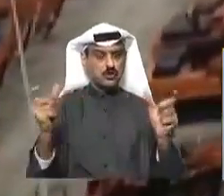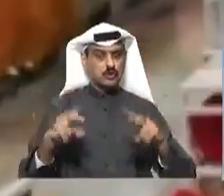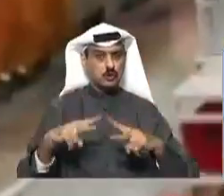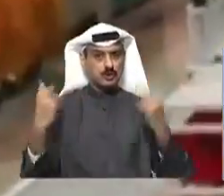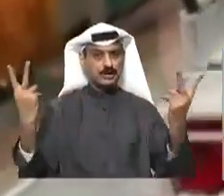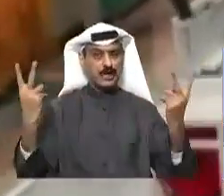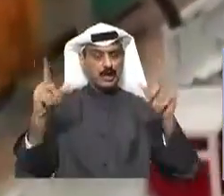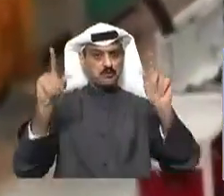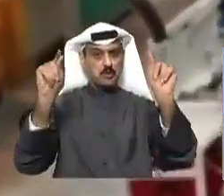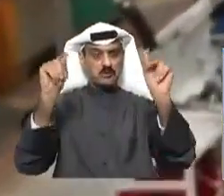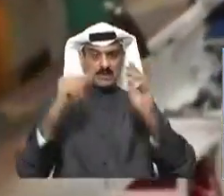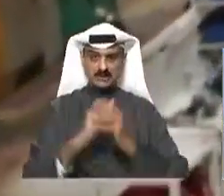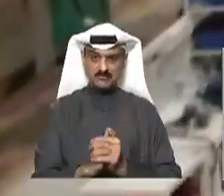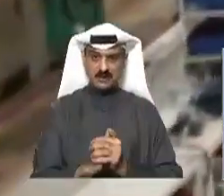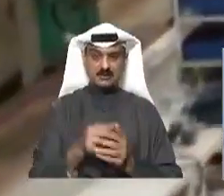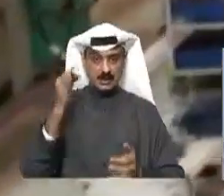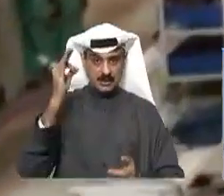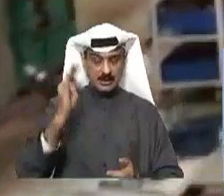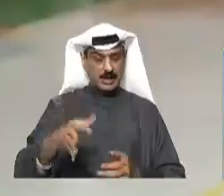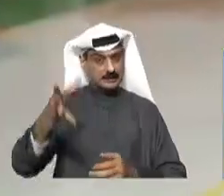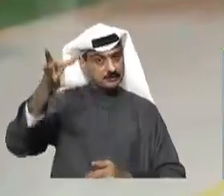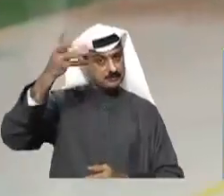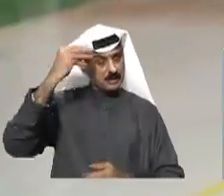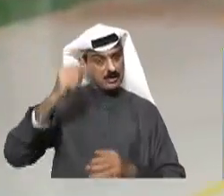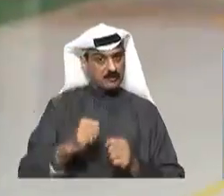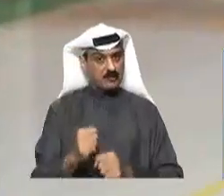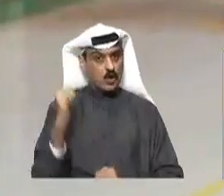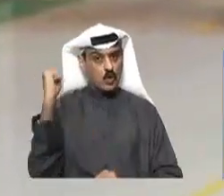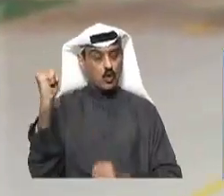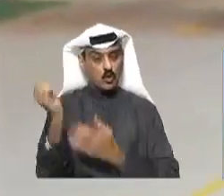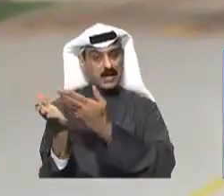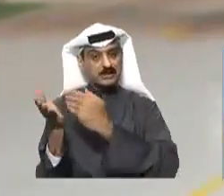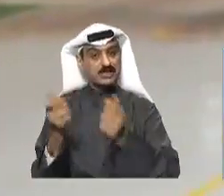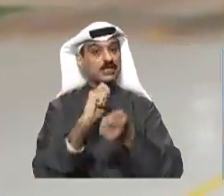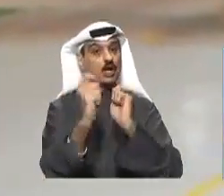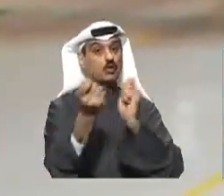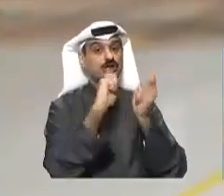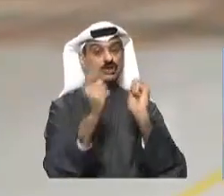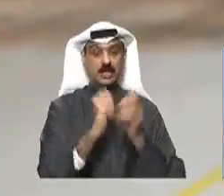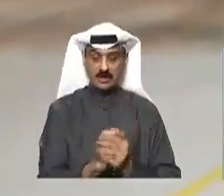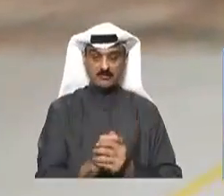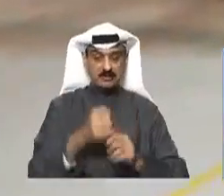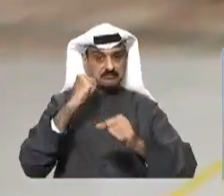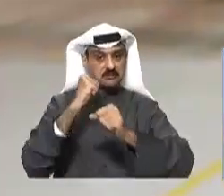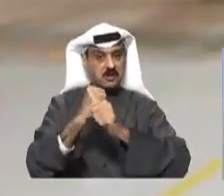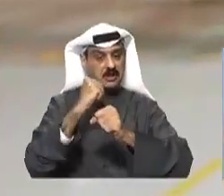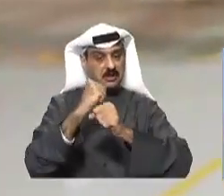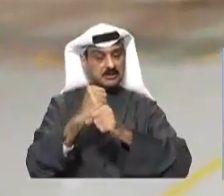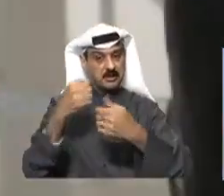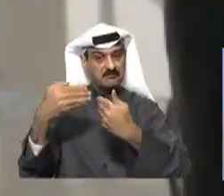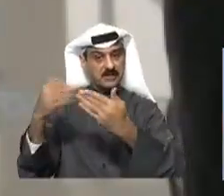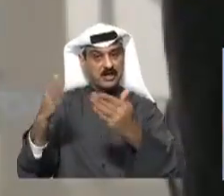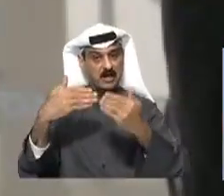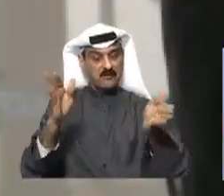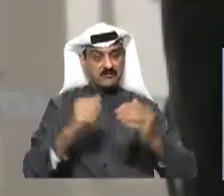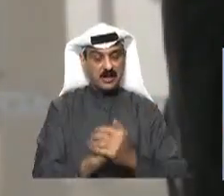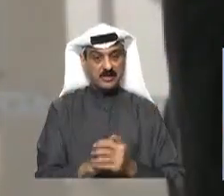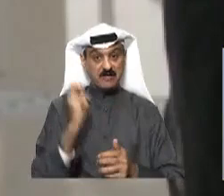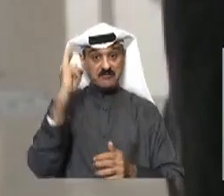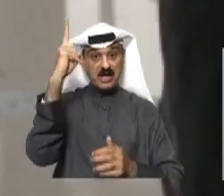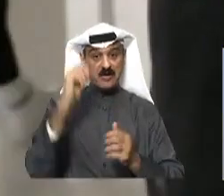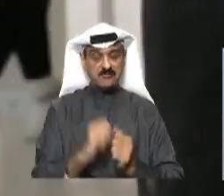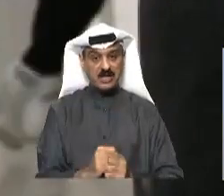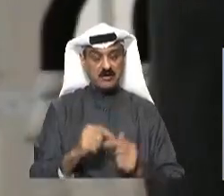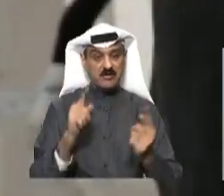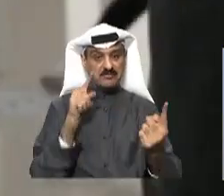متميزة، ويجب الاستفادة من قوتها الاقتصادية والتجارية لتوظيف الإمكانات المتاحة وإيجاد مبادرات يمكنها